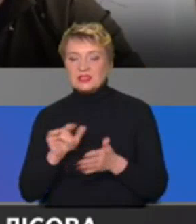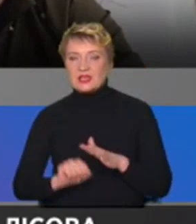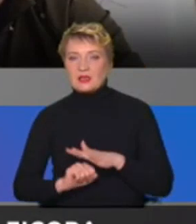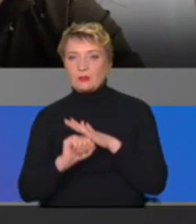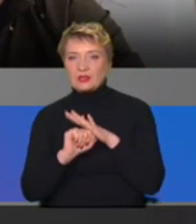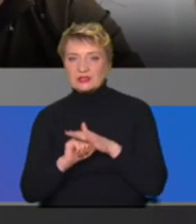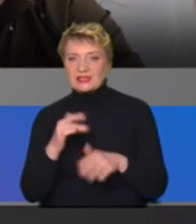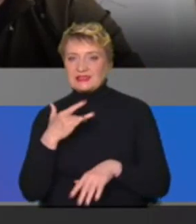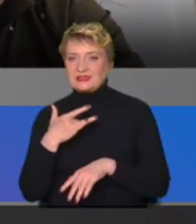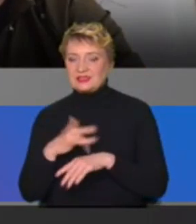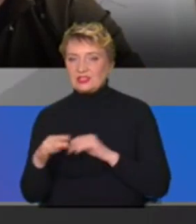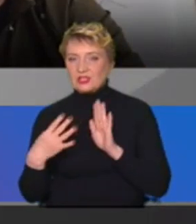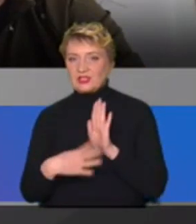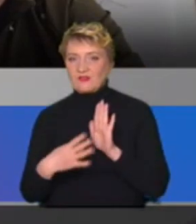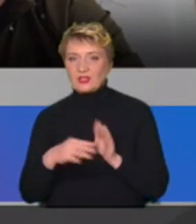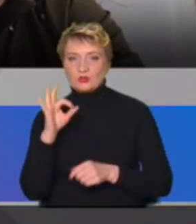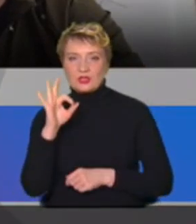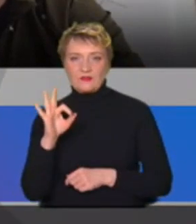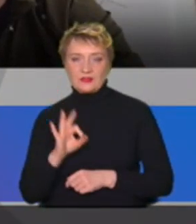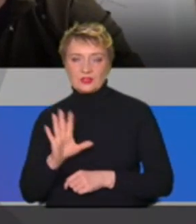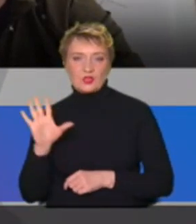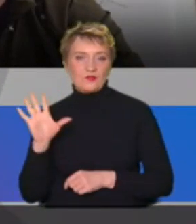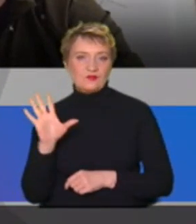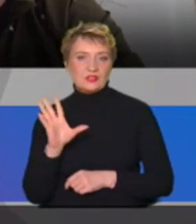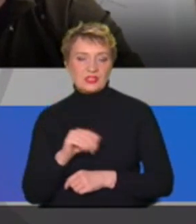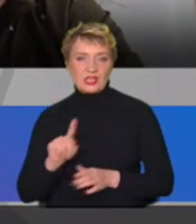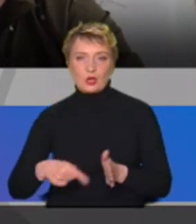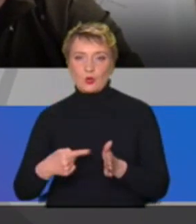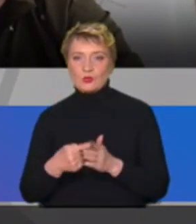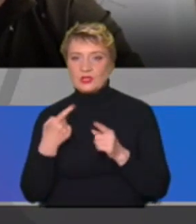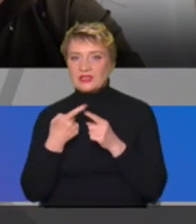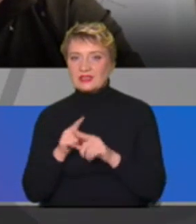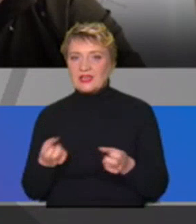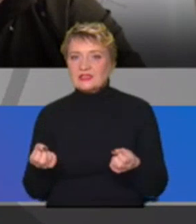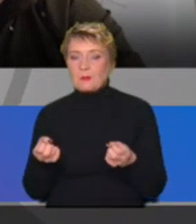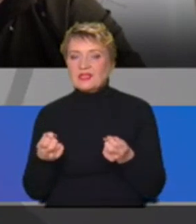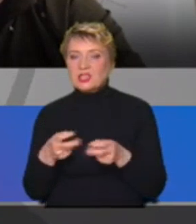знищено 90% всієї комунальної техніки спеціалізованої.